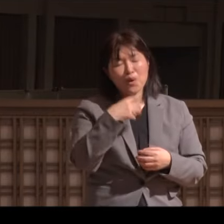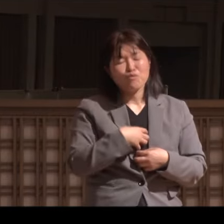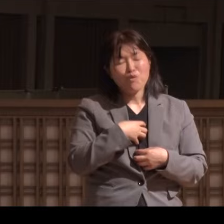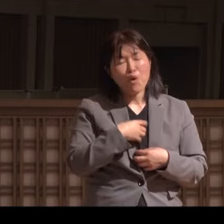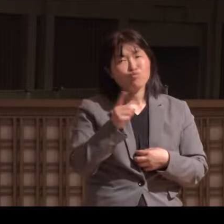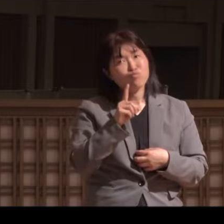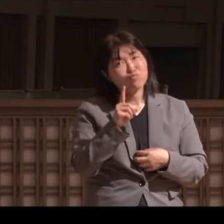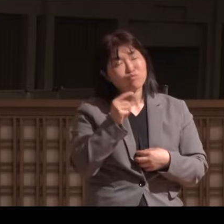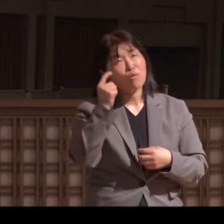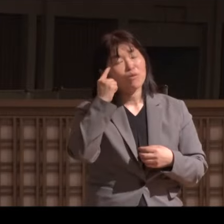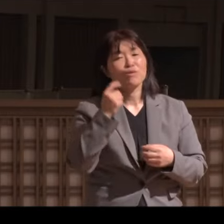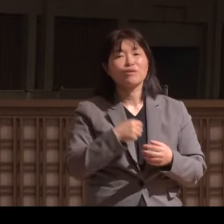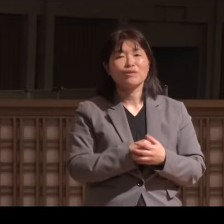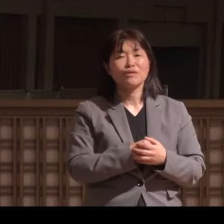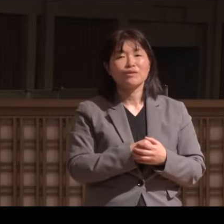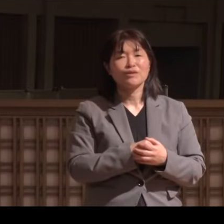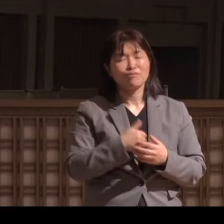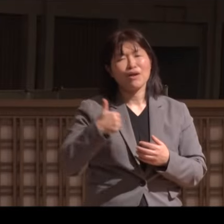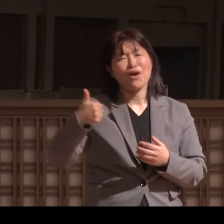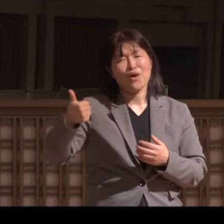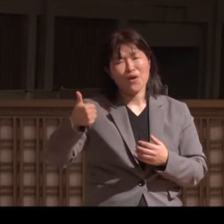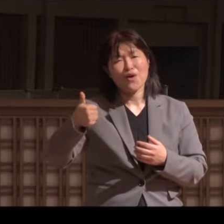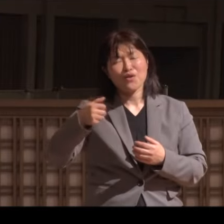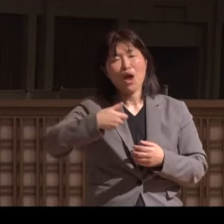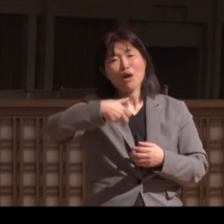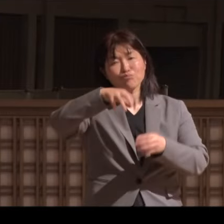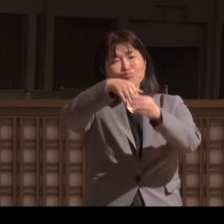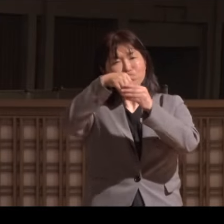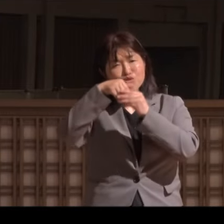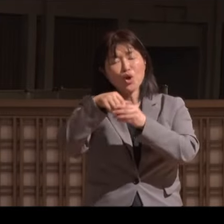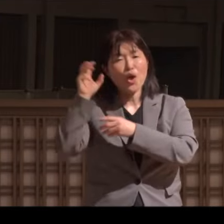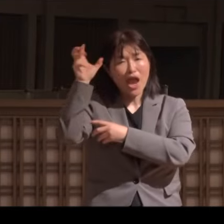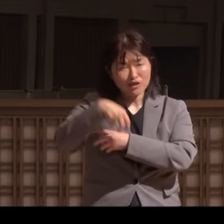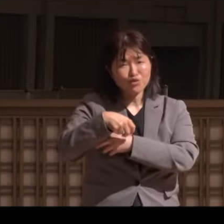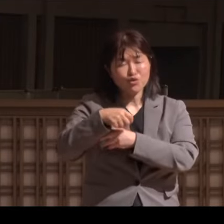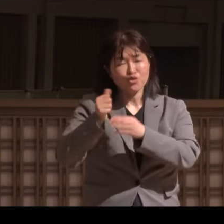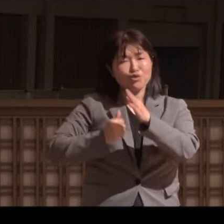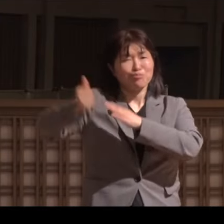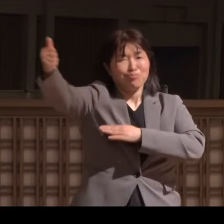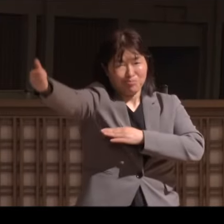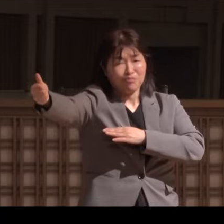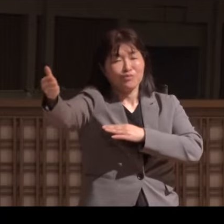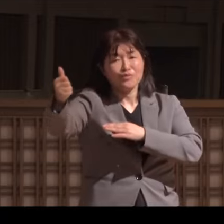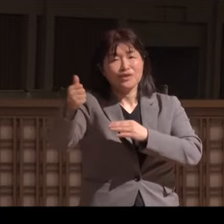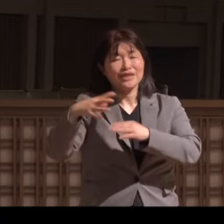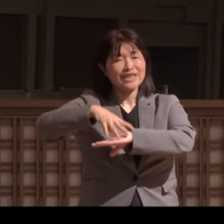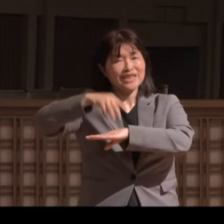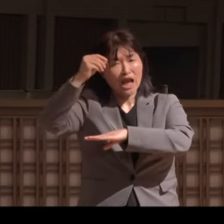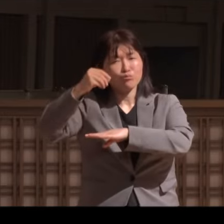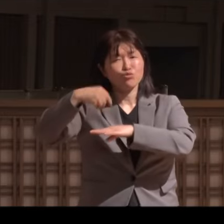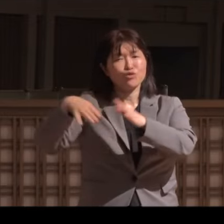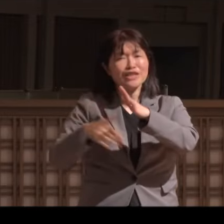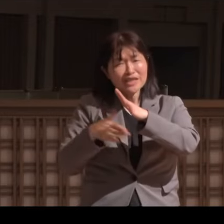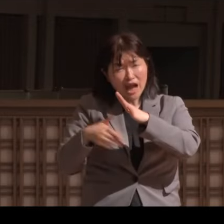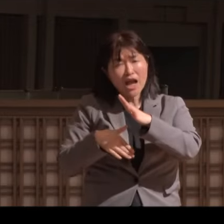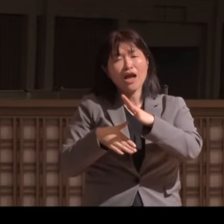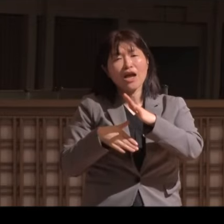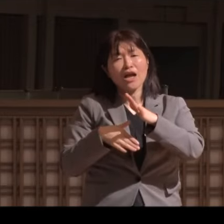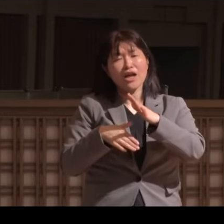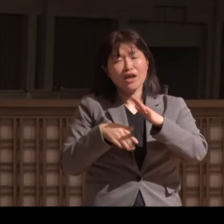不安だったのかなと思うとやっぱり夫がプロ野球選手ということで遠征にしまったりとかキャンプに行ってしまったりする